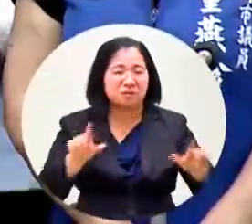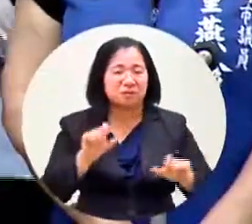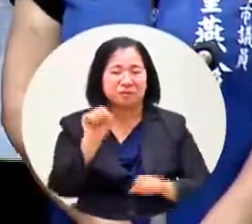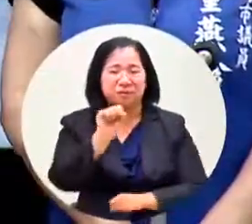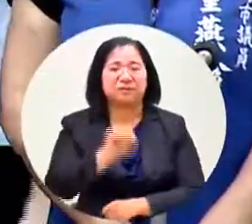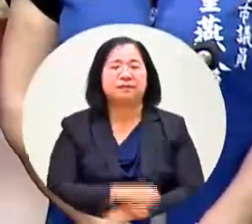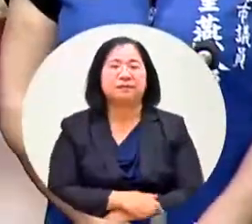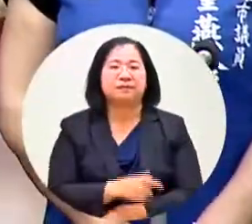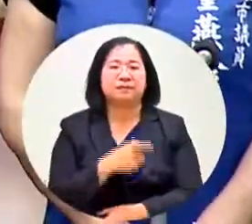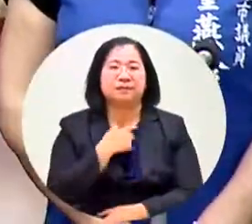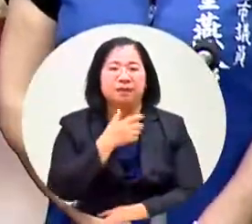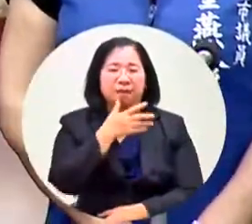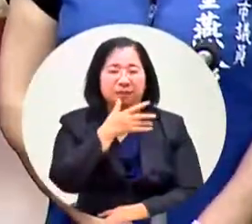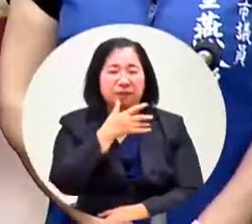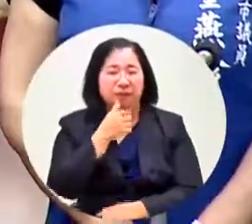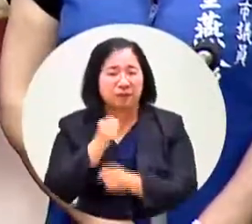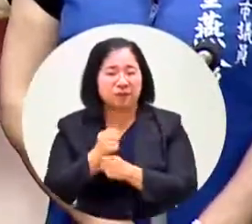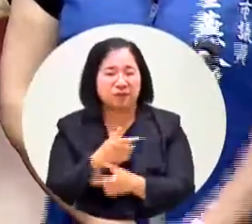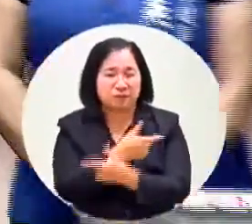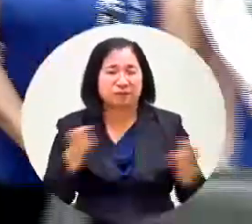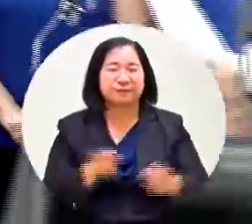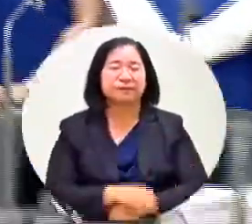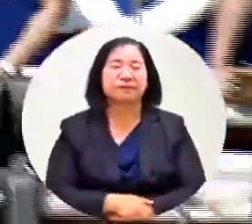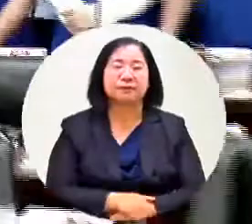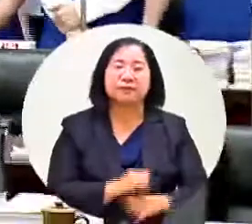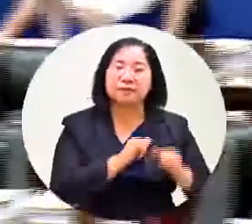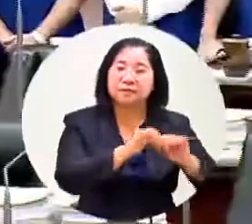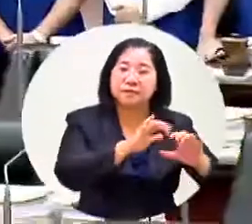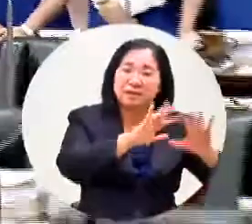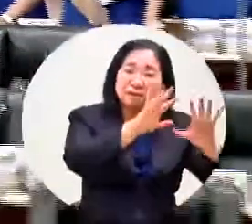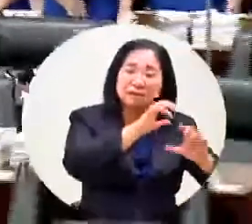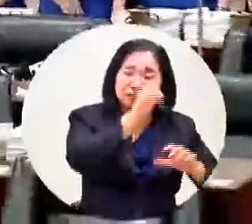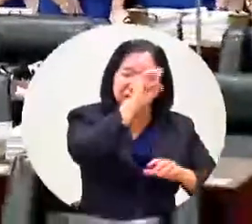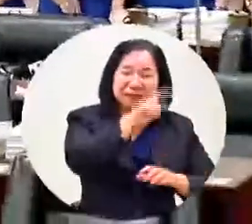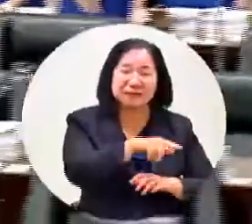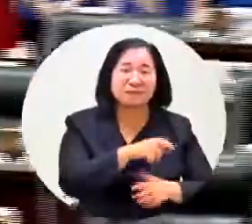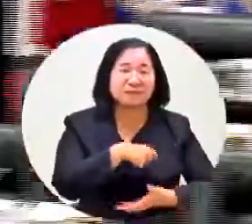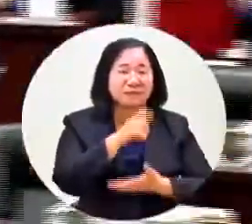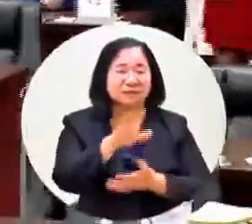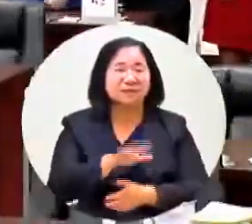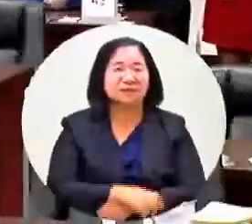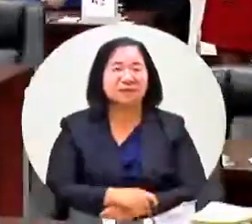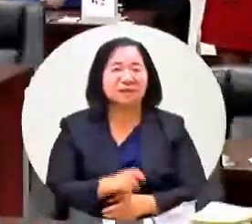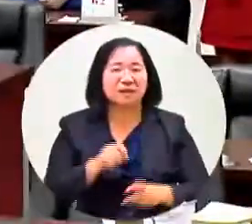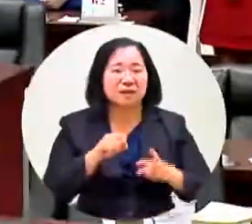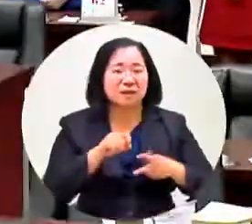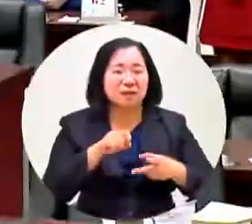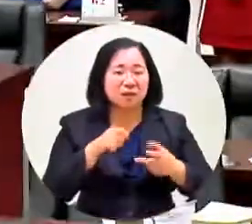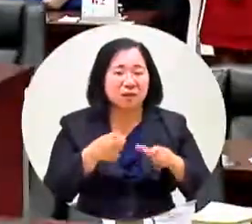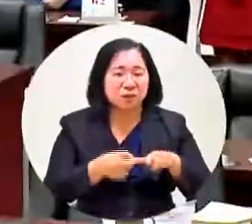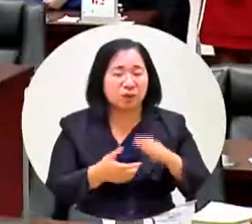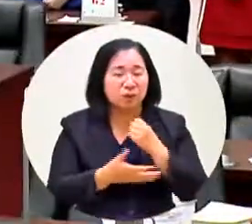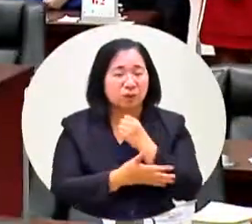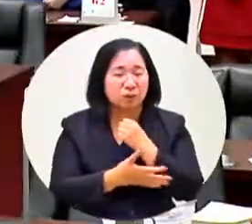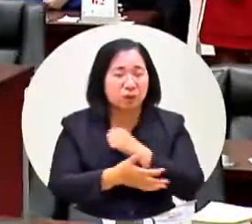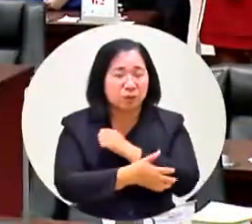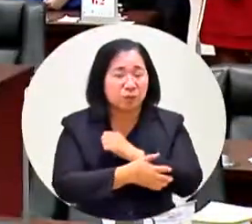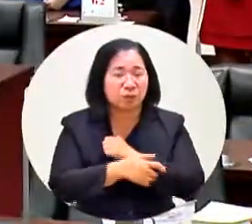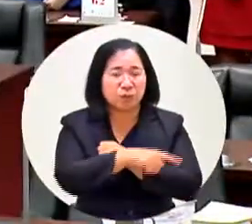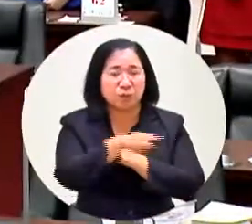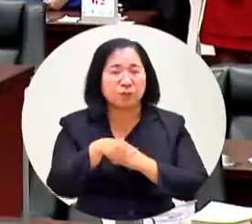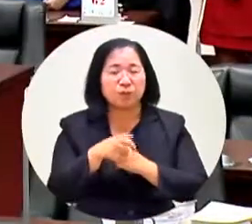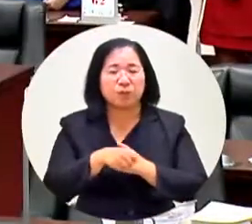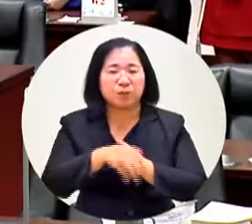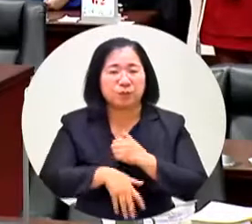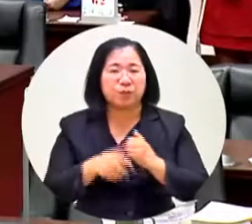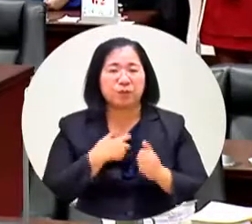对的就尽量的在议事厅里面大胆的说出来哈。我相信呢，我们今天站在这里还是同样的强